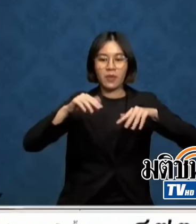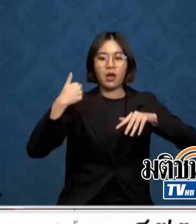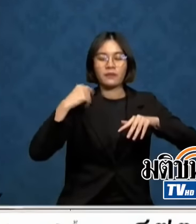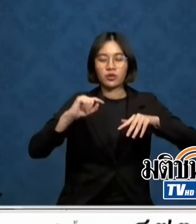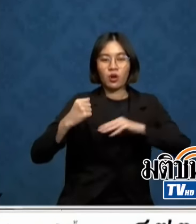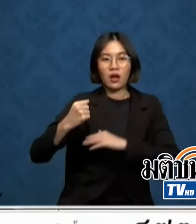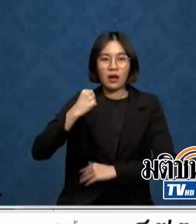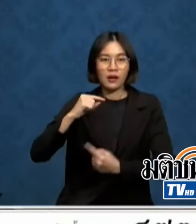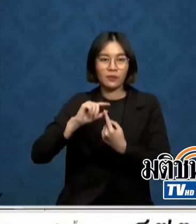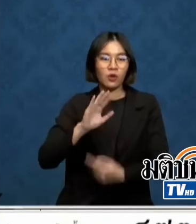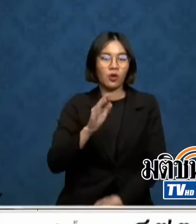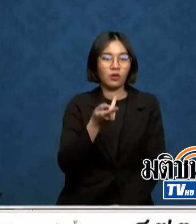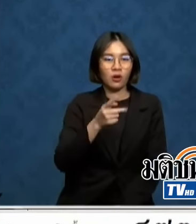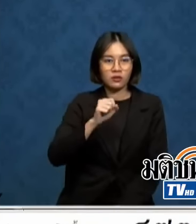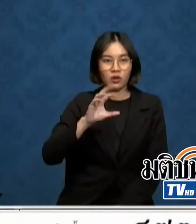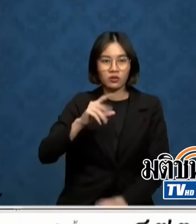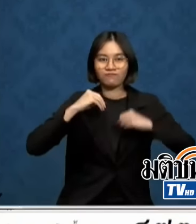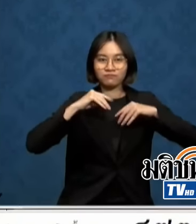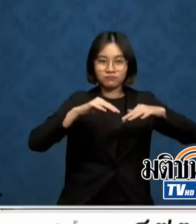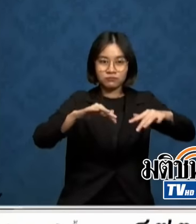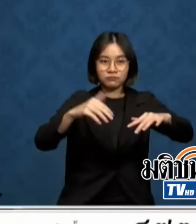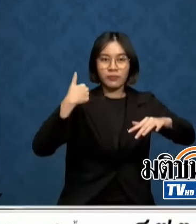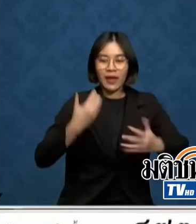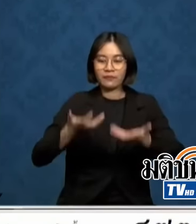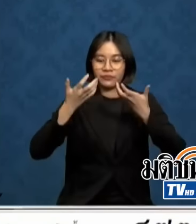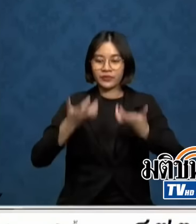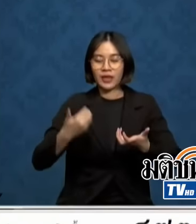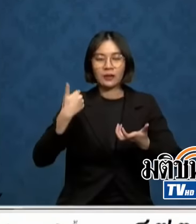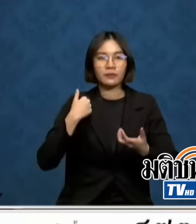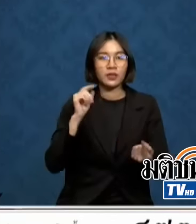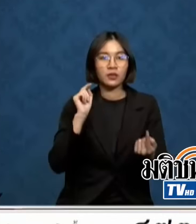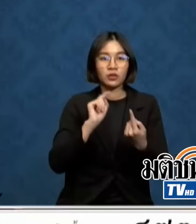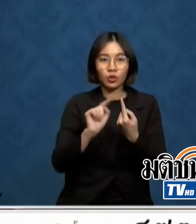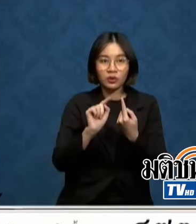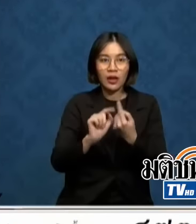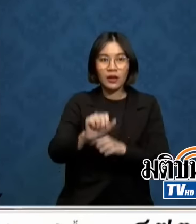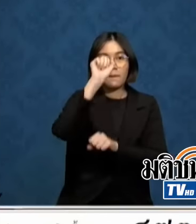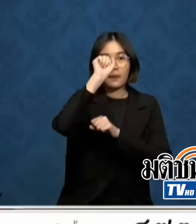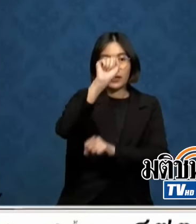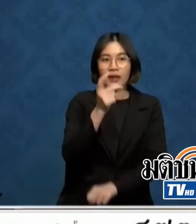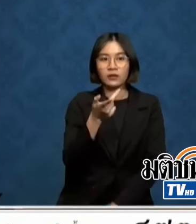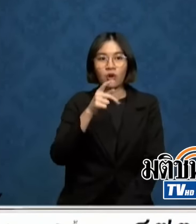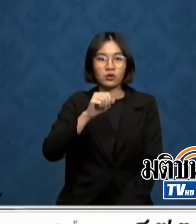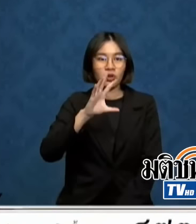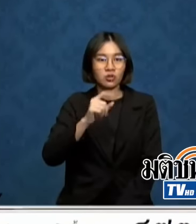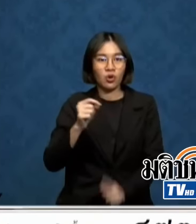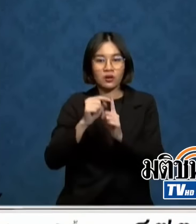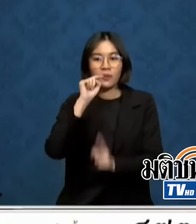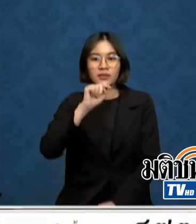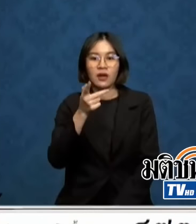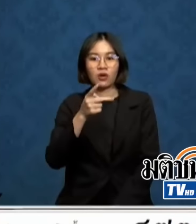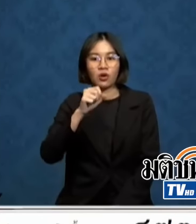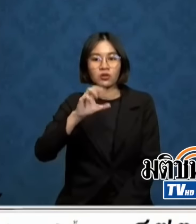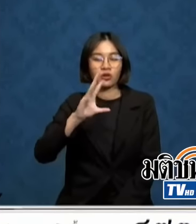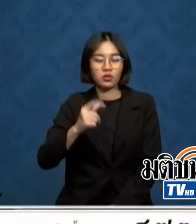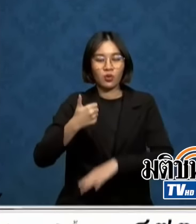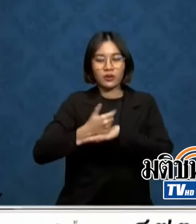การใช้อำนาจของคสชอย่างแพร่หลายและรุนแรงไม่ว่าจะเป็นประกาศคสชคำสั่งคสชคำสั่ง